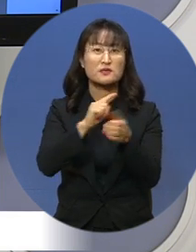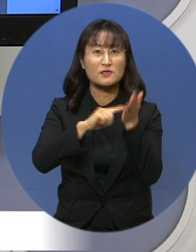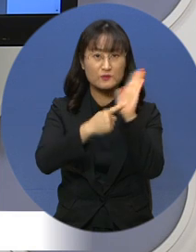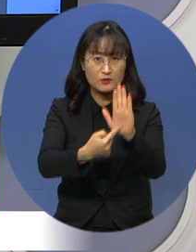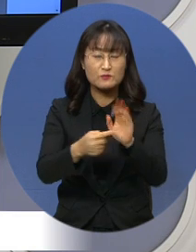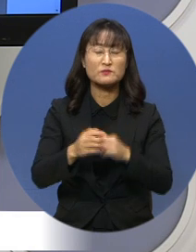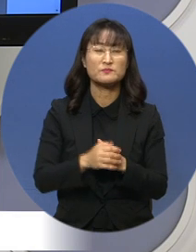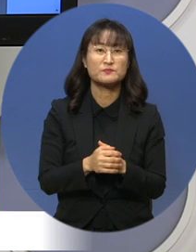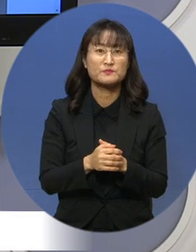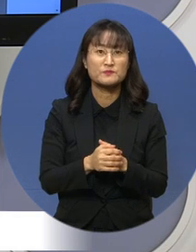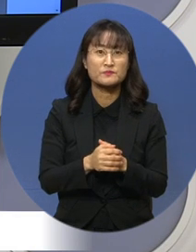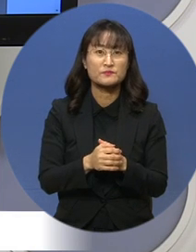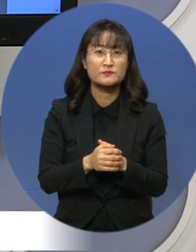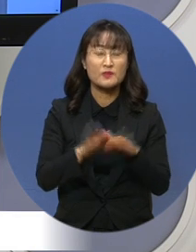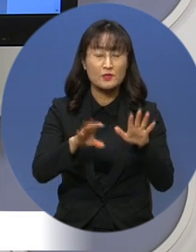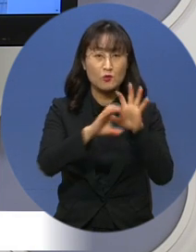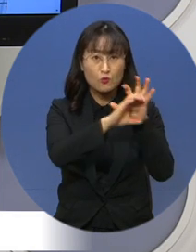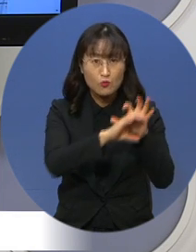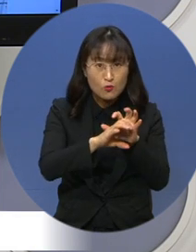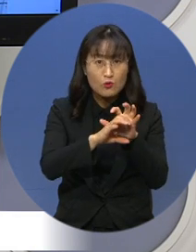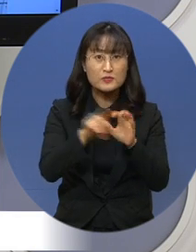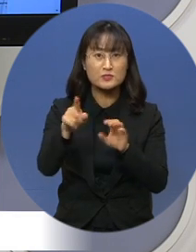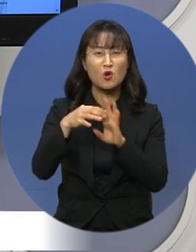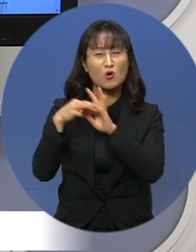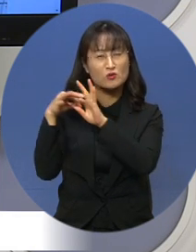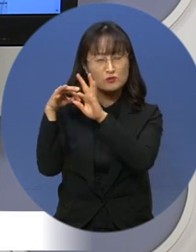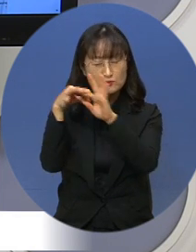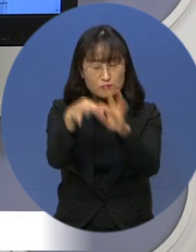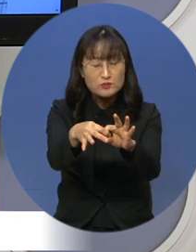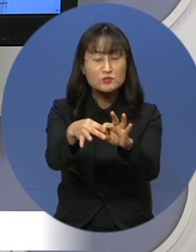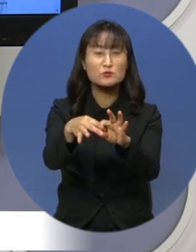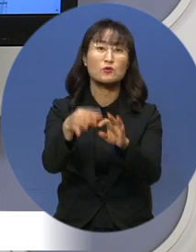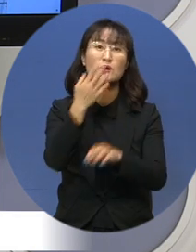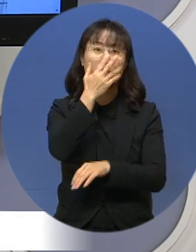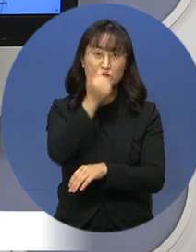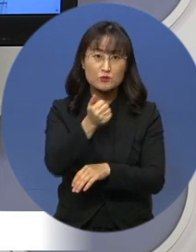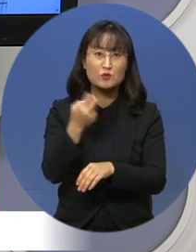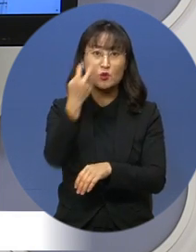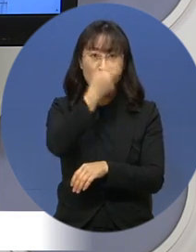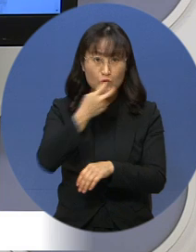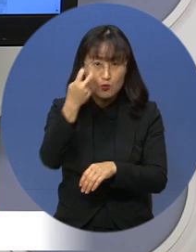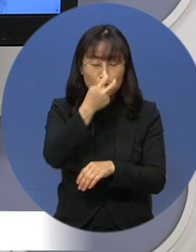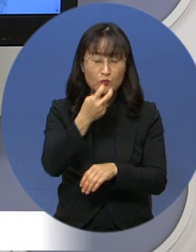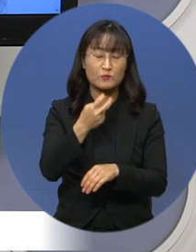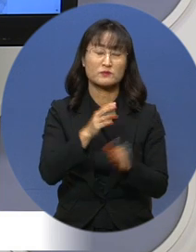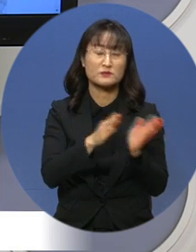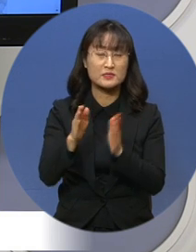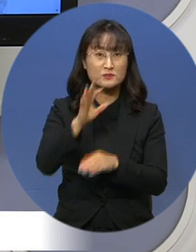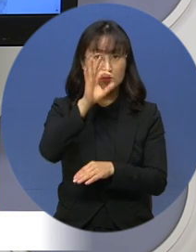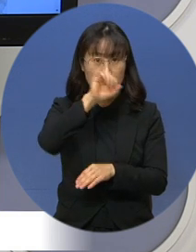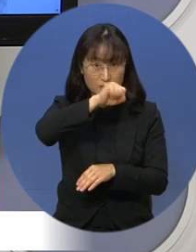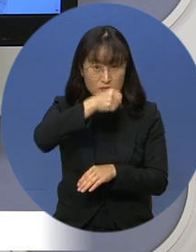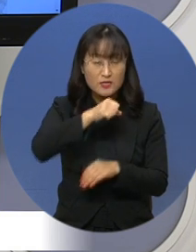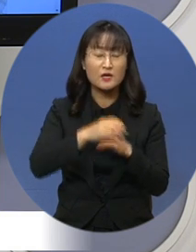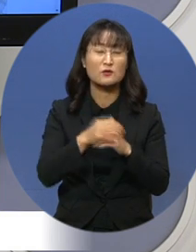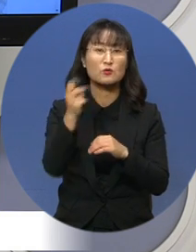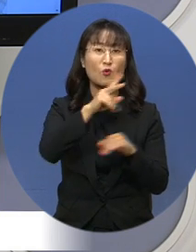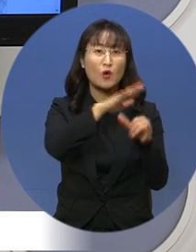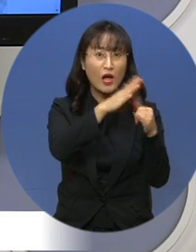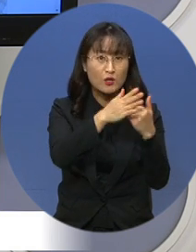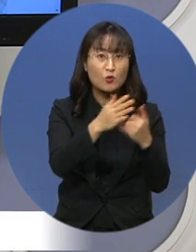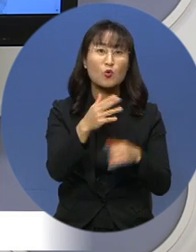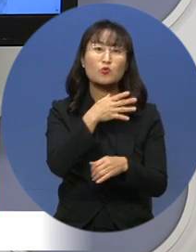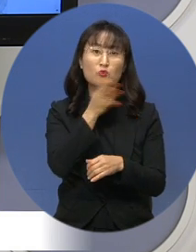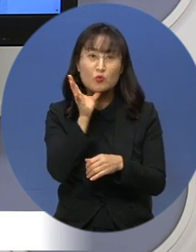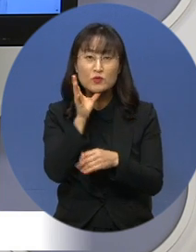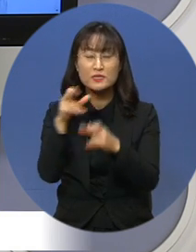이번 조치에 는 코론 알고 시대 대비 지속가능한 돌 공책에 재정비 와 아동 노인 장애인 등 대상자 *